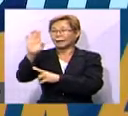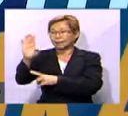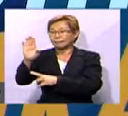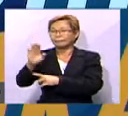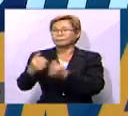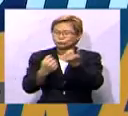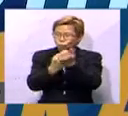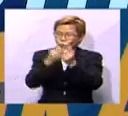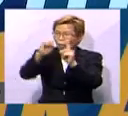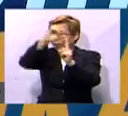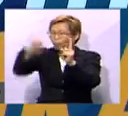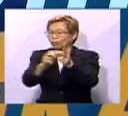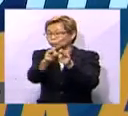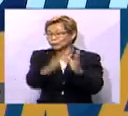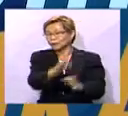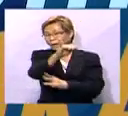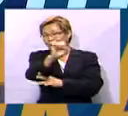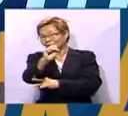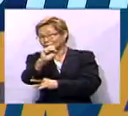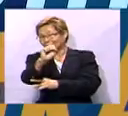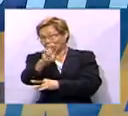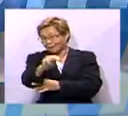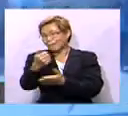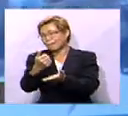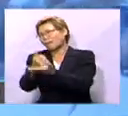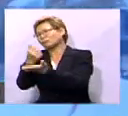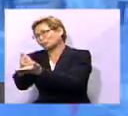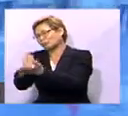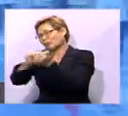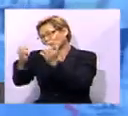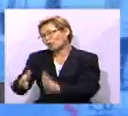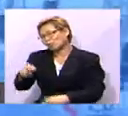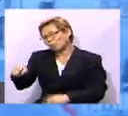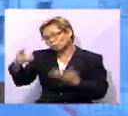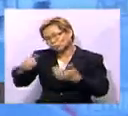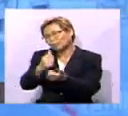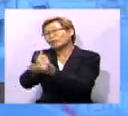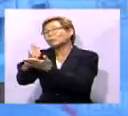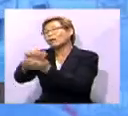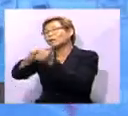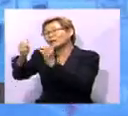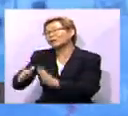padu atas usaha ISN bagi membantu atlet-atlet negara yang sudah bersara.